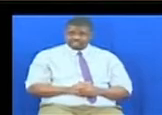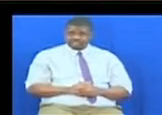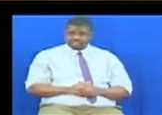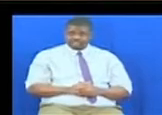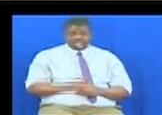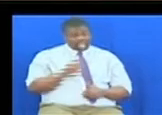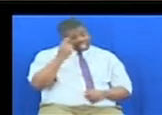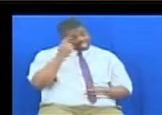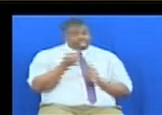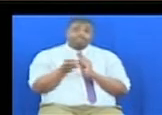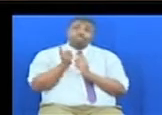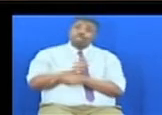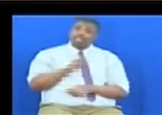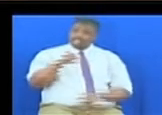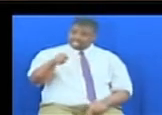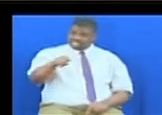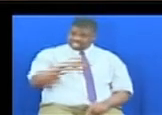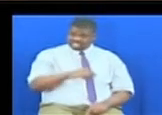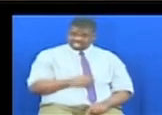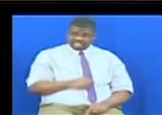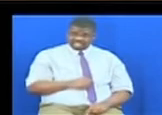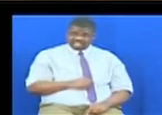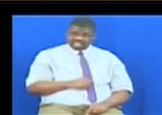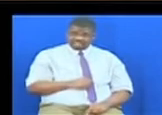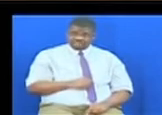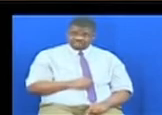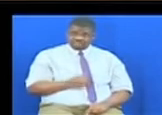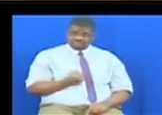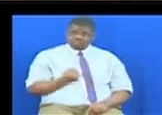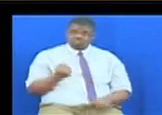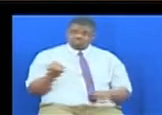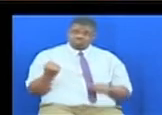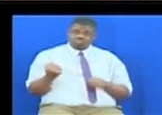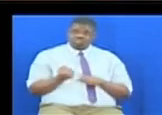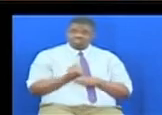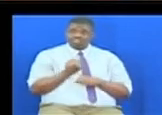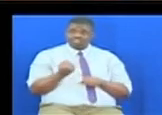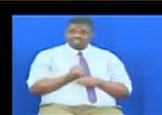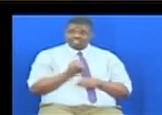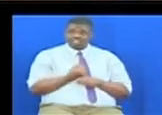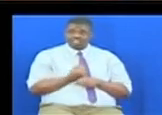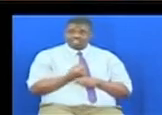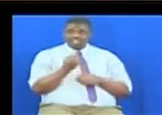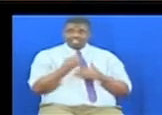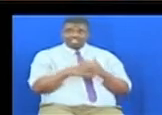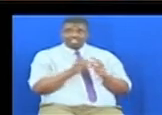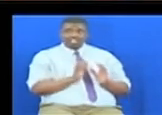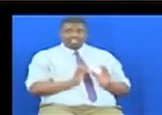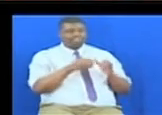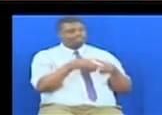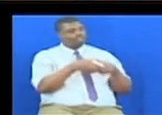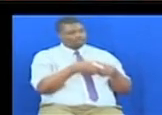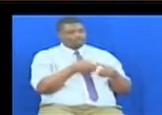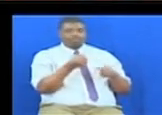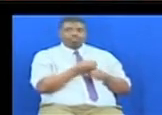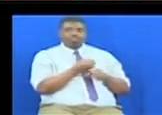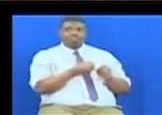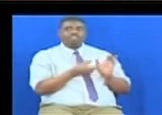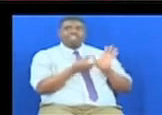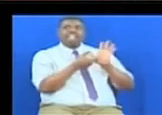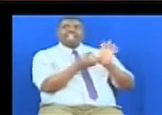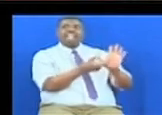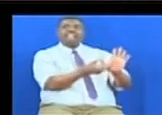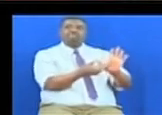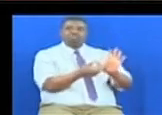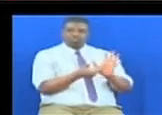Hii ndio akili mbadala hii. Ya kujifanya kwenye vikao unajifanya live, utaki sijui watu sijui